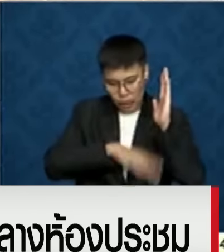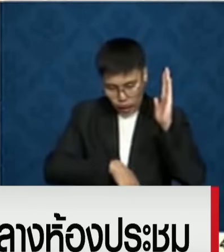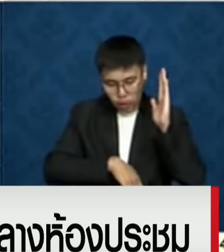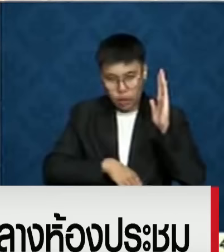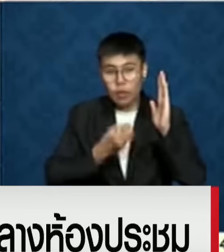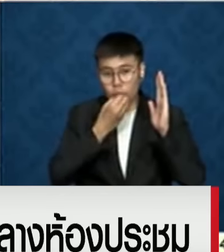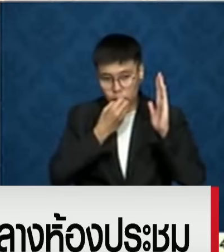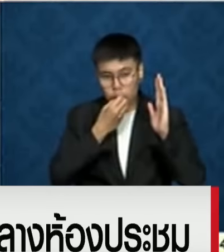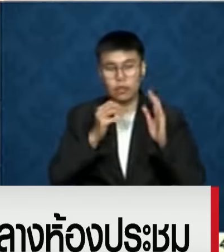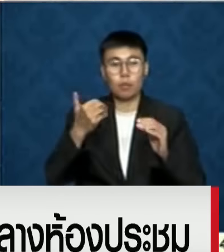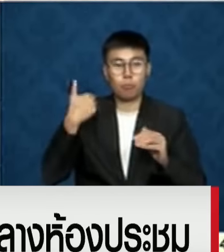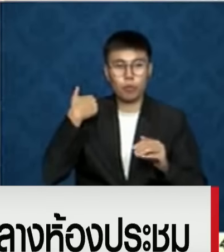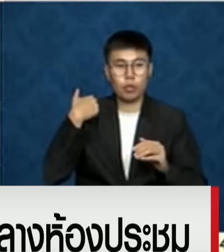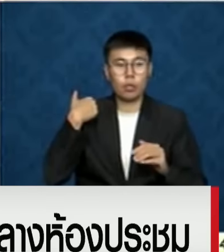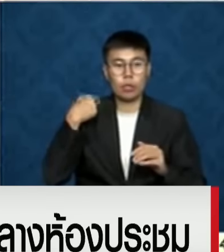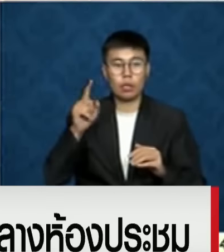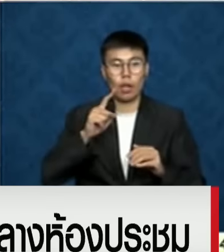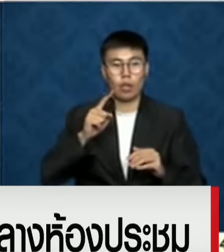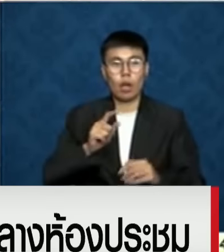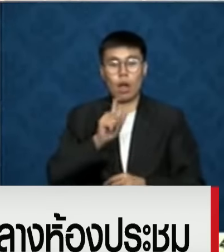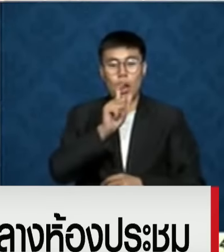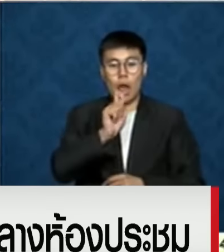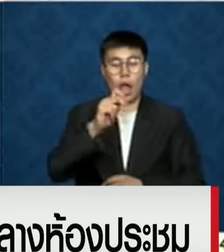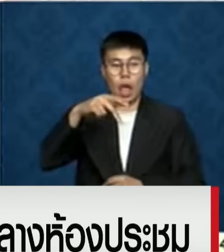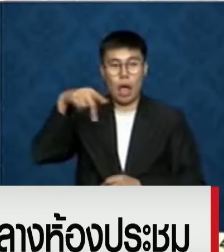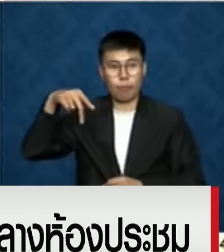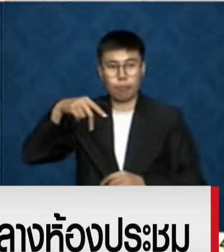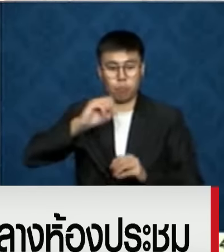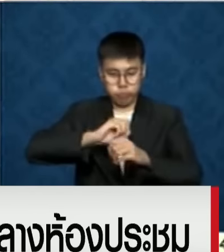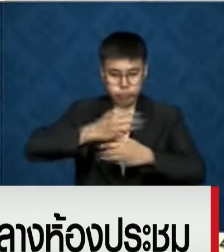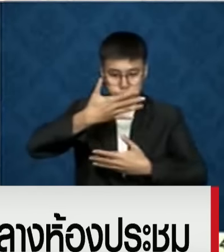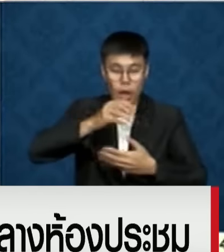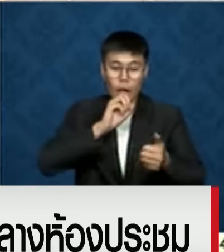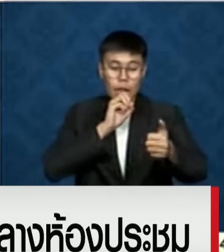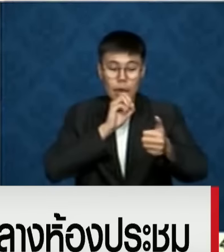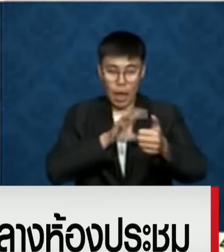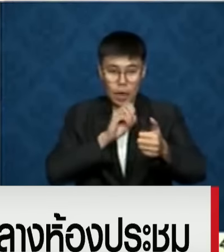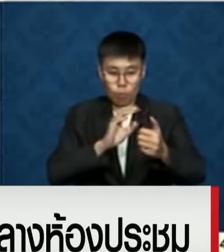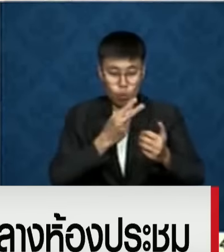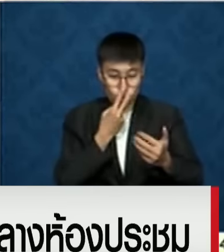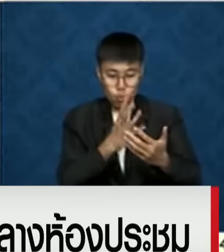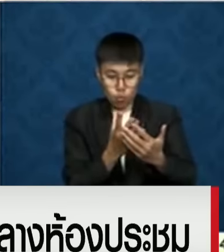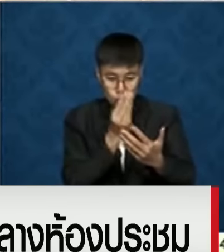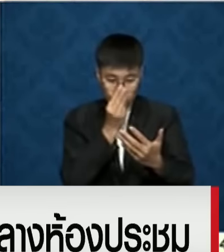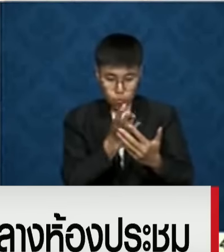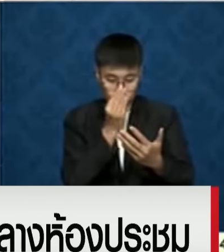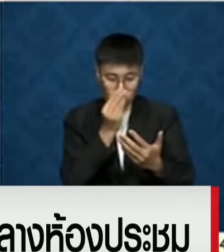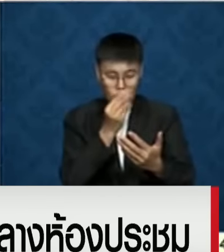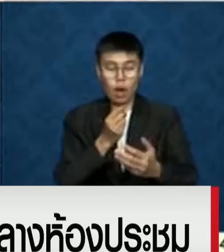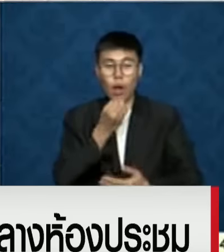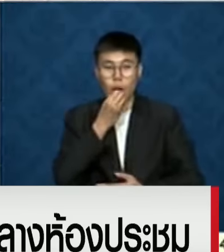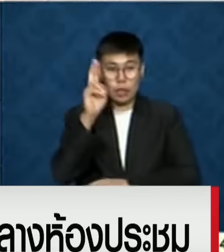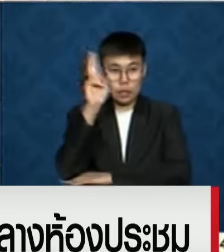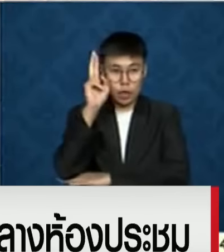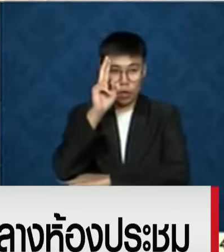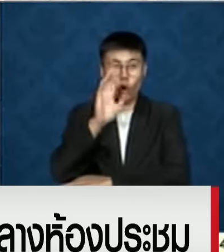เด็กจะถือว่ามีความผิดร้ายแรงมากให้ถือเป็นการทุจริตในหน้าที่ราชการเลยอคือถามตอบถามตอบกันไปอย่างเงี้ยนะคะ